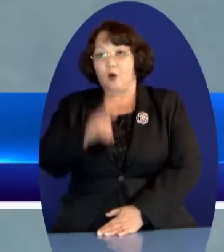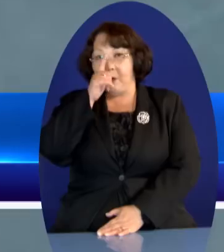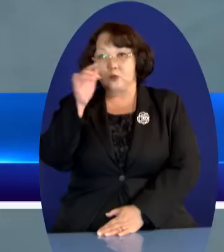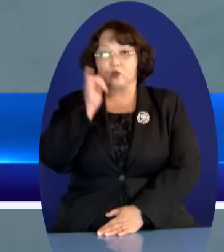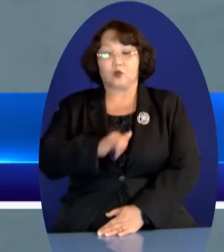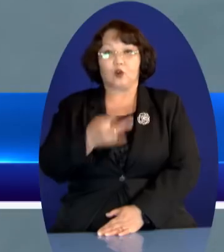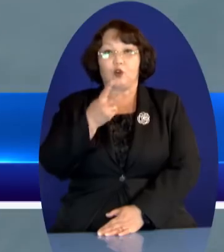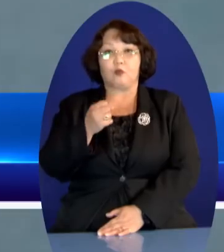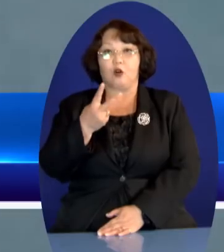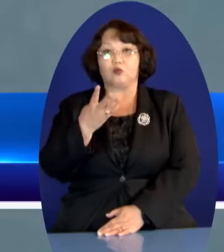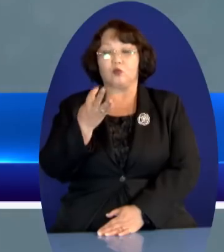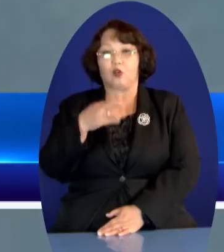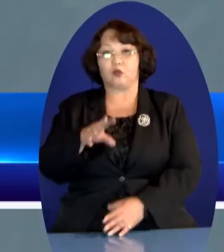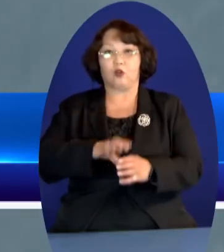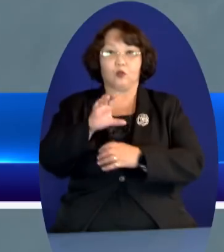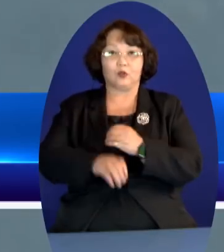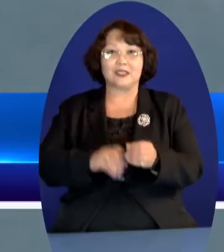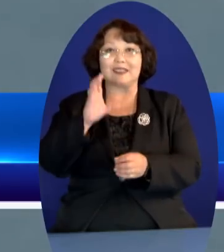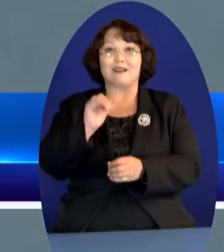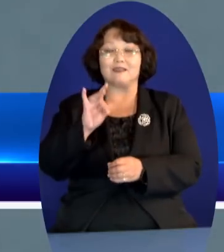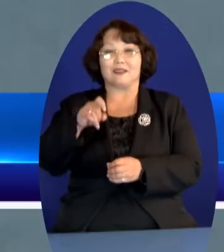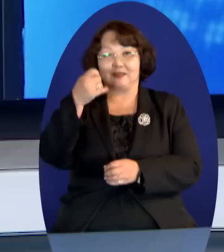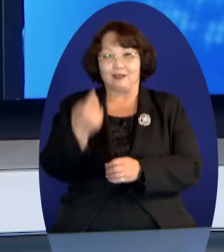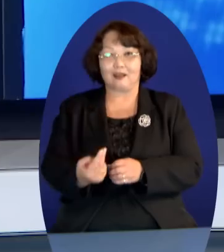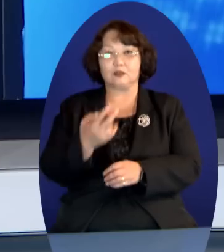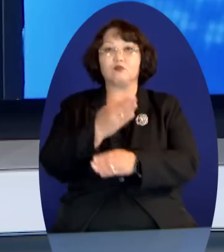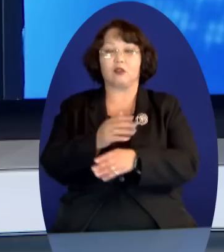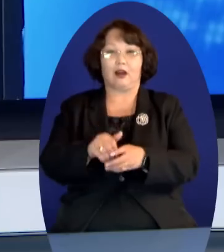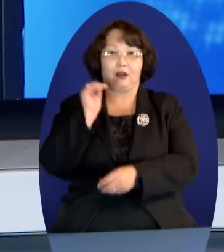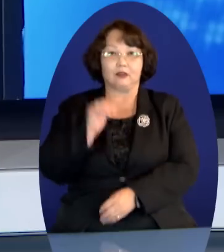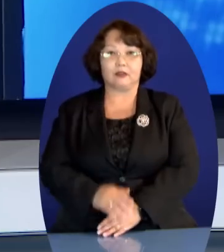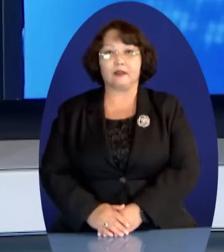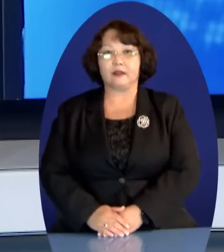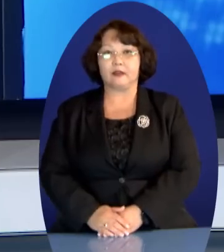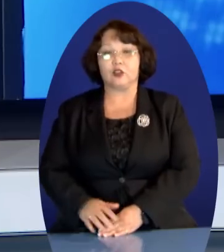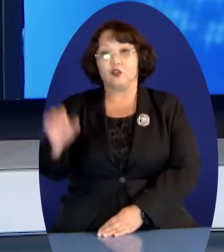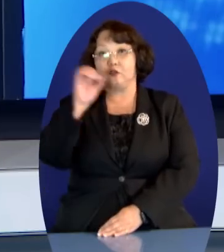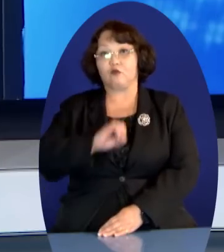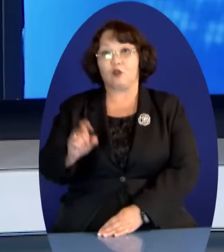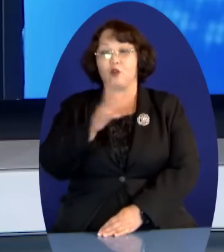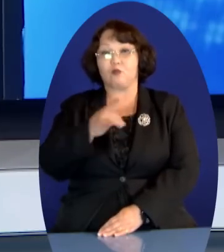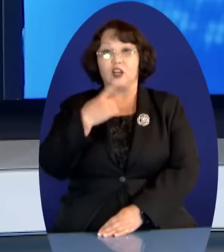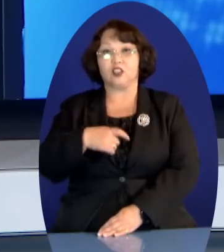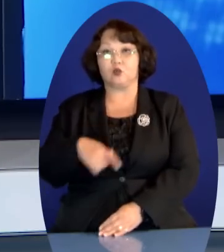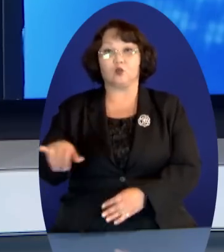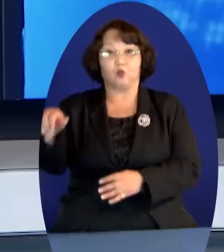холбооны улс 2024 онд олон улсын сансрын станцаас гарна. За, Европын холбооны гишүүн улс орнууд Оросын